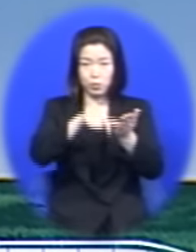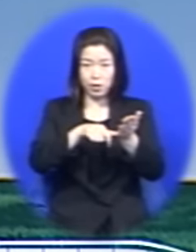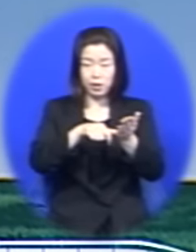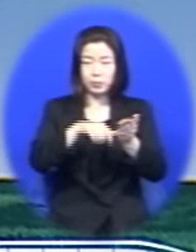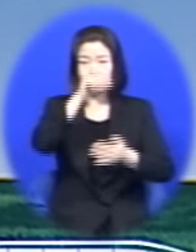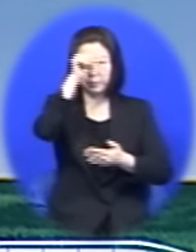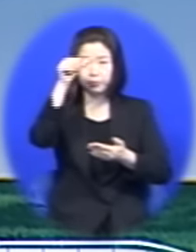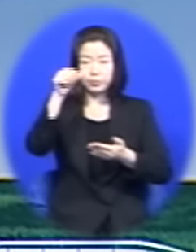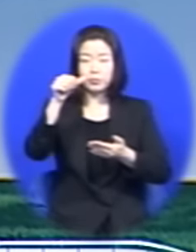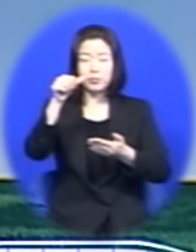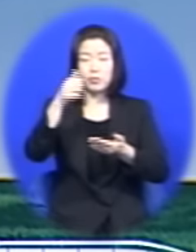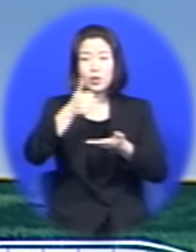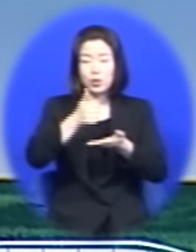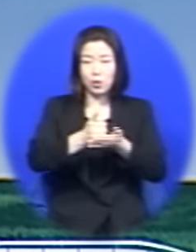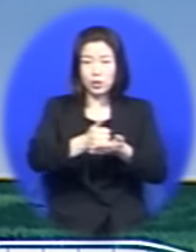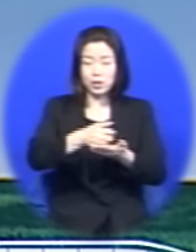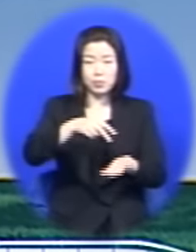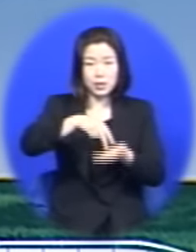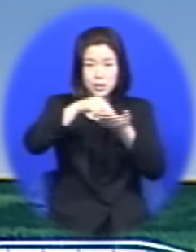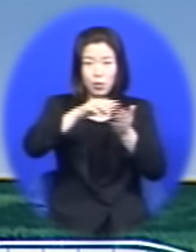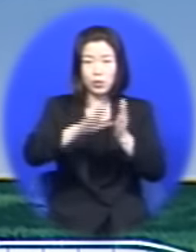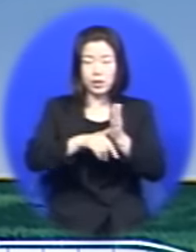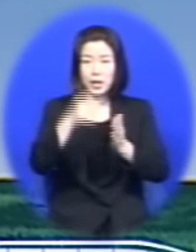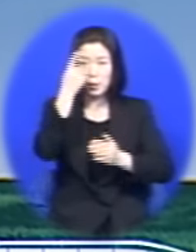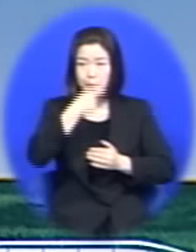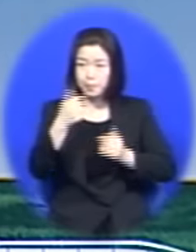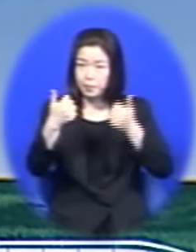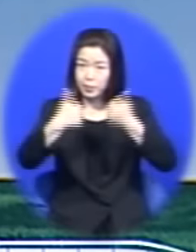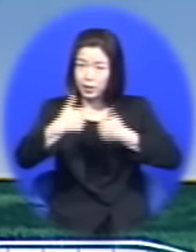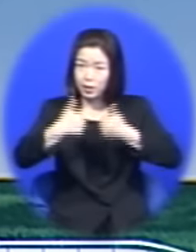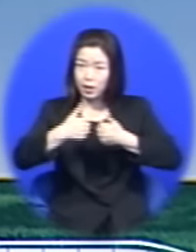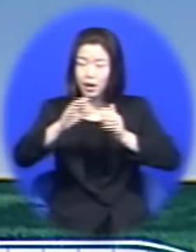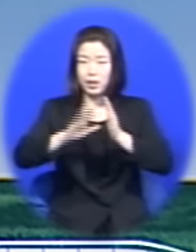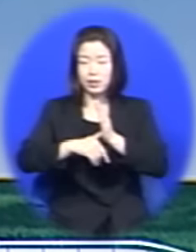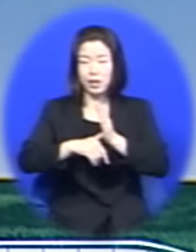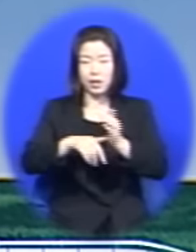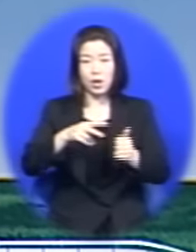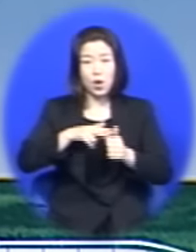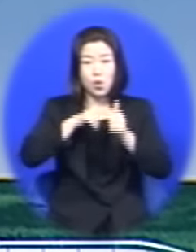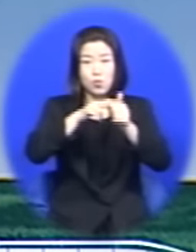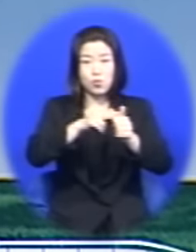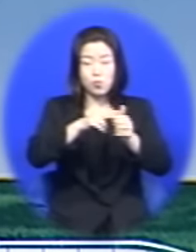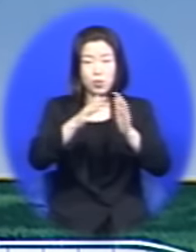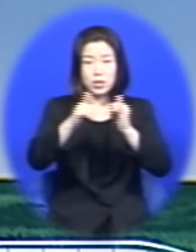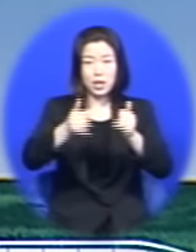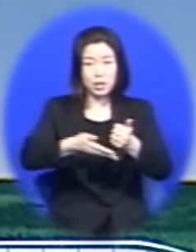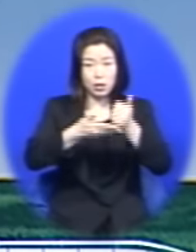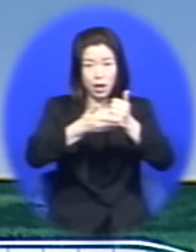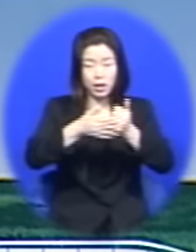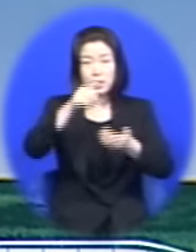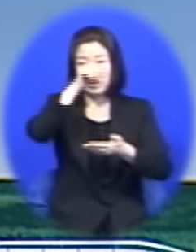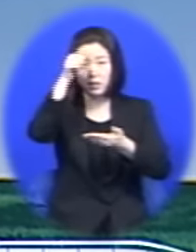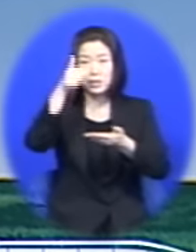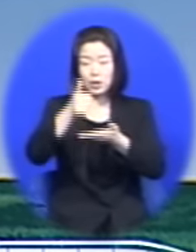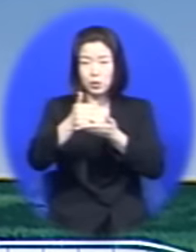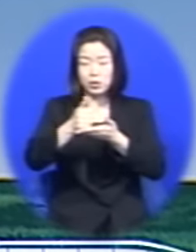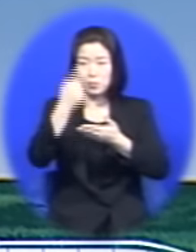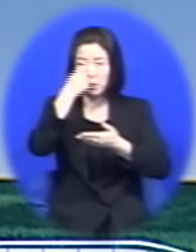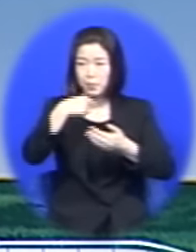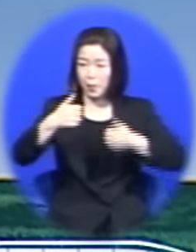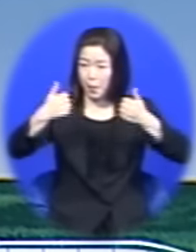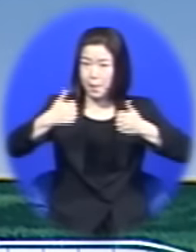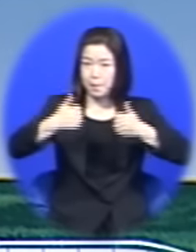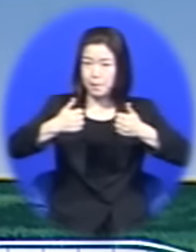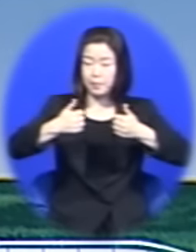장로님을 세우는 과정에서 면접시험을 보시는데 그 장로 후보자로 추천받은 분이 이제 면접시험을